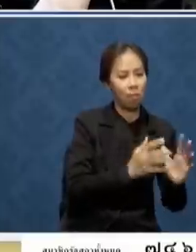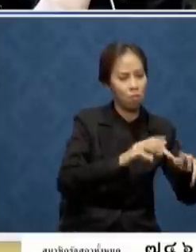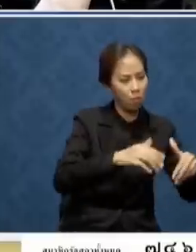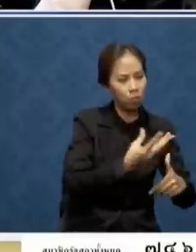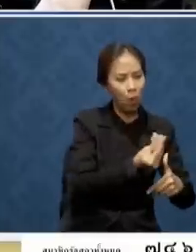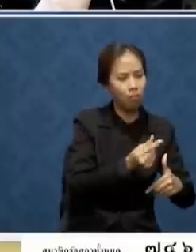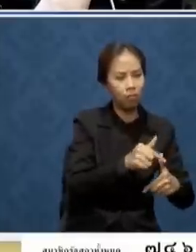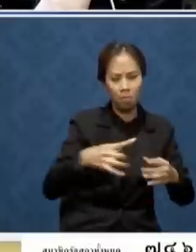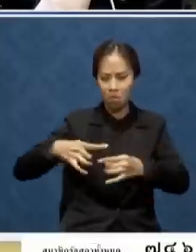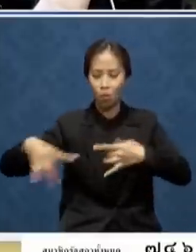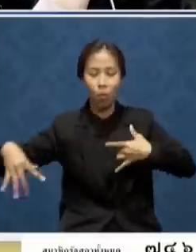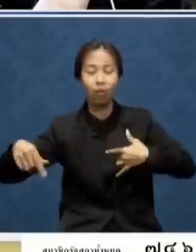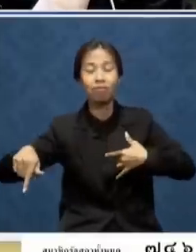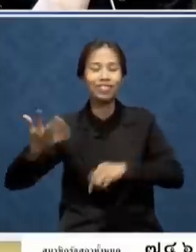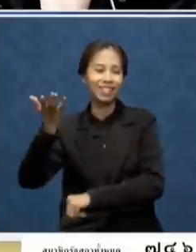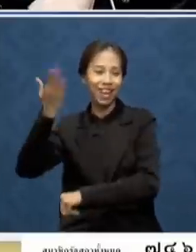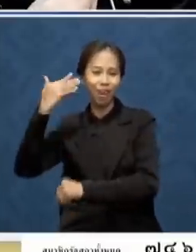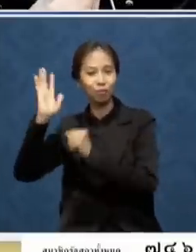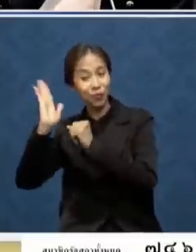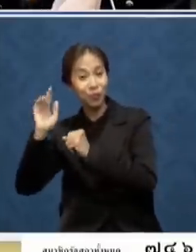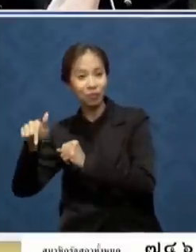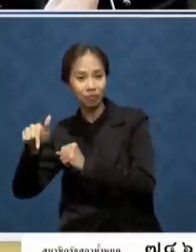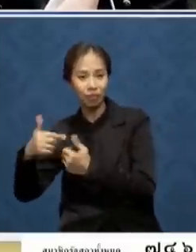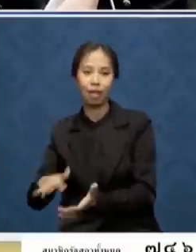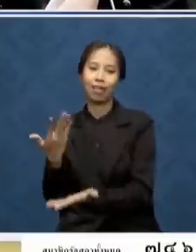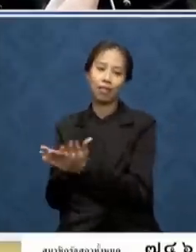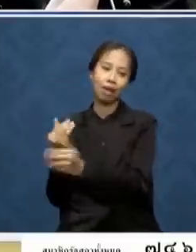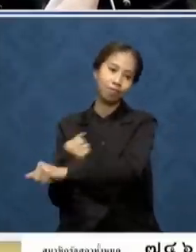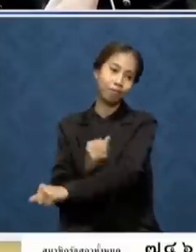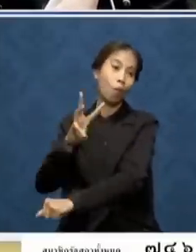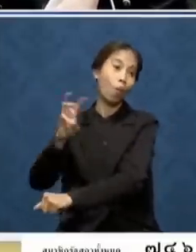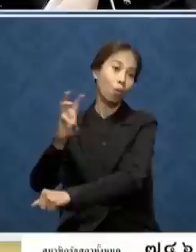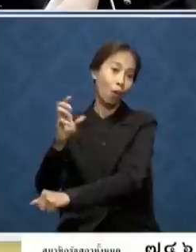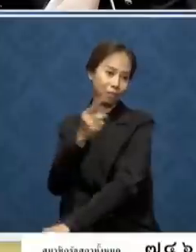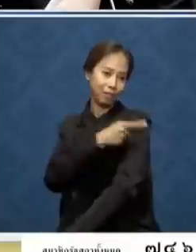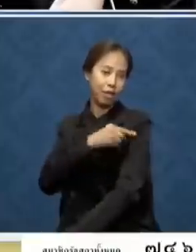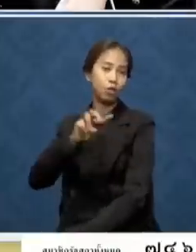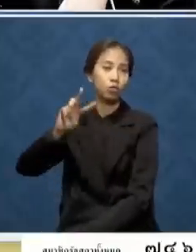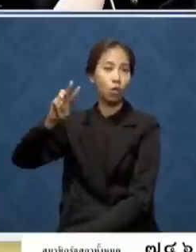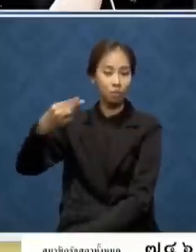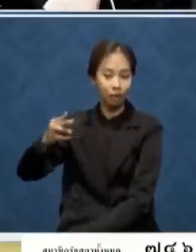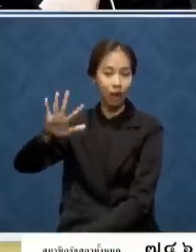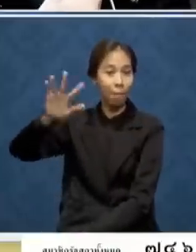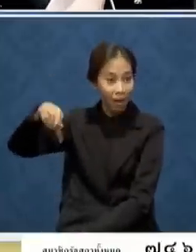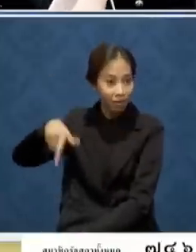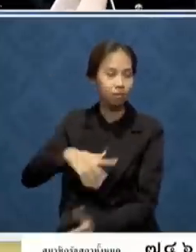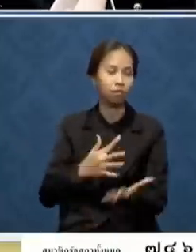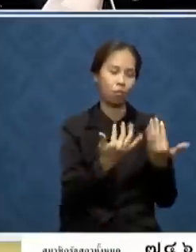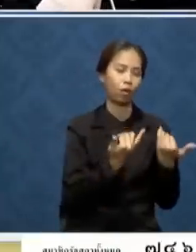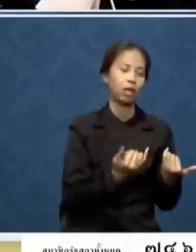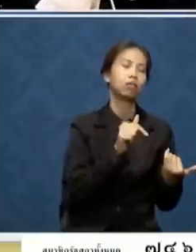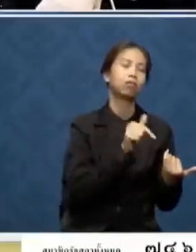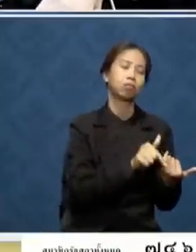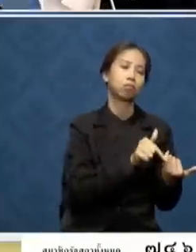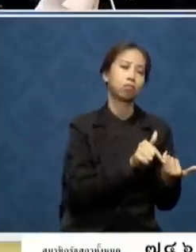ตอนหาเสียงบอกว่าค่าแรงขั้นต่ำ 600บาทต่อวันปริญญาตรี 25,000บาทต่อเดือนมาวันนี้ใน